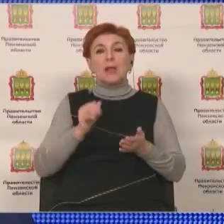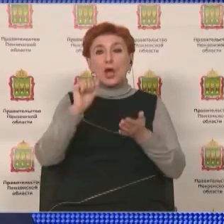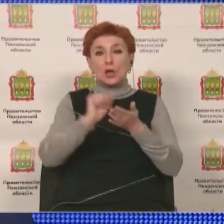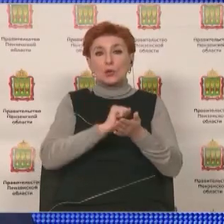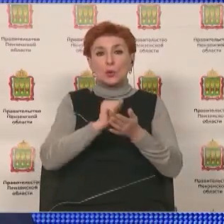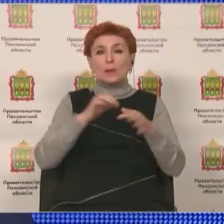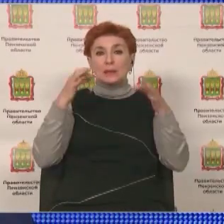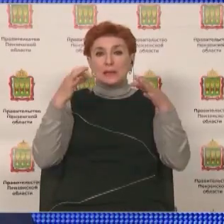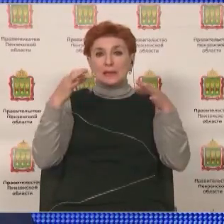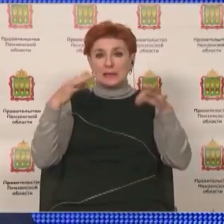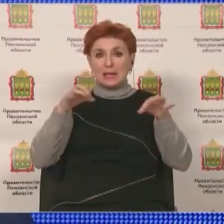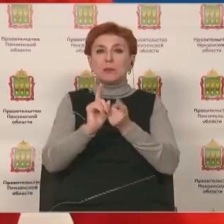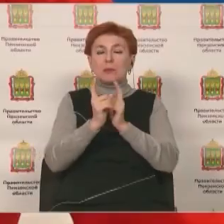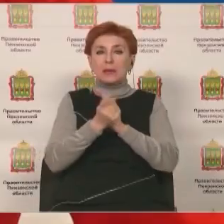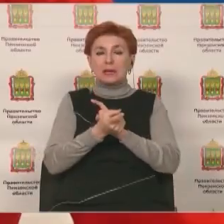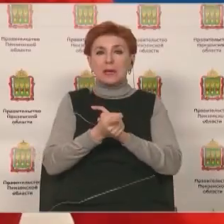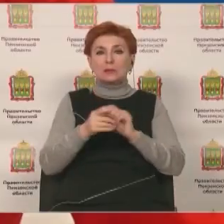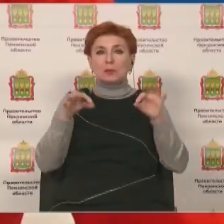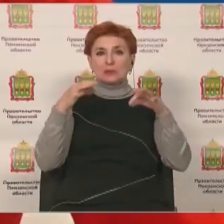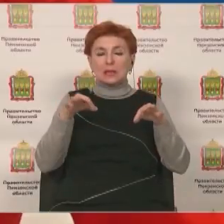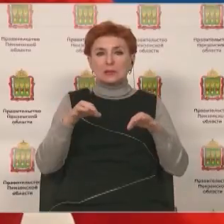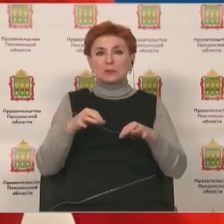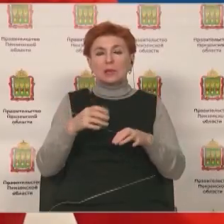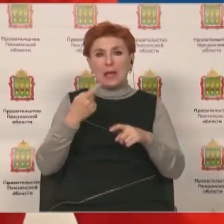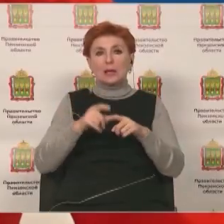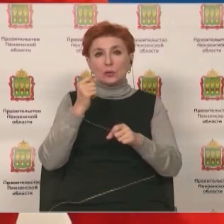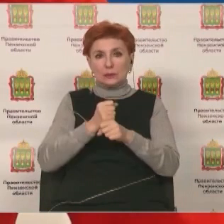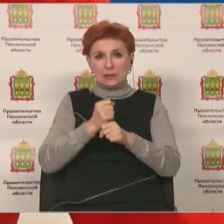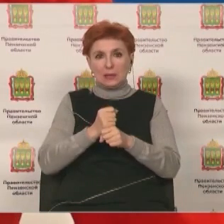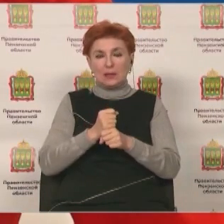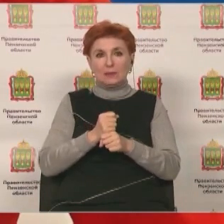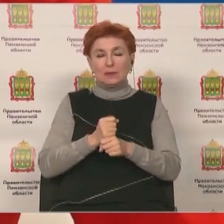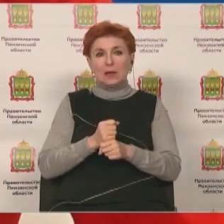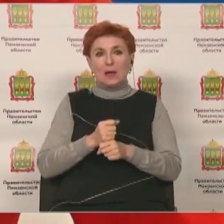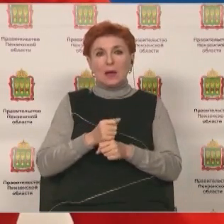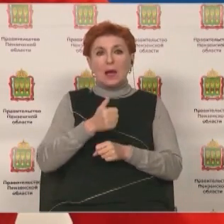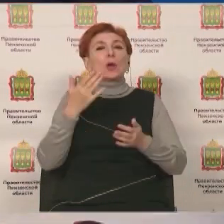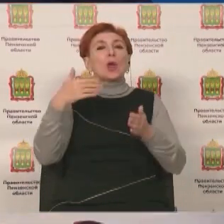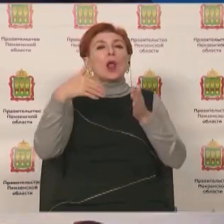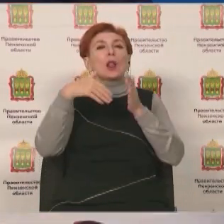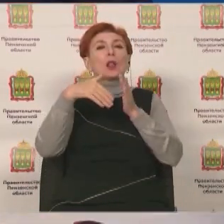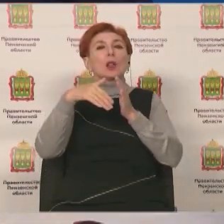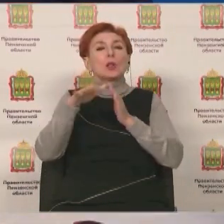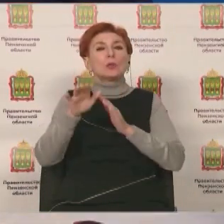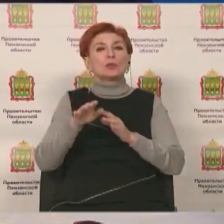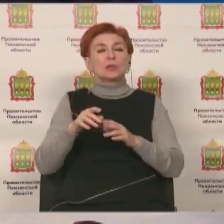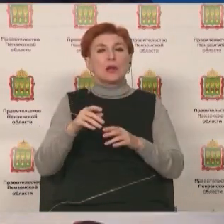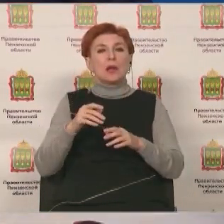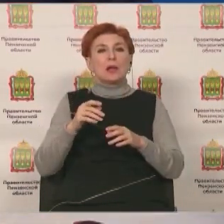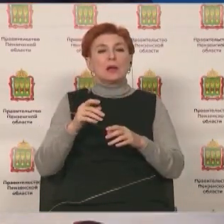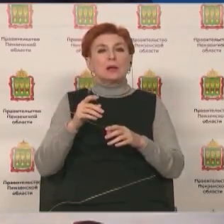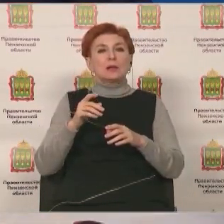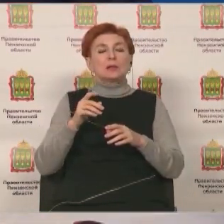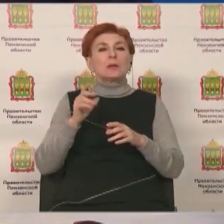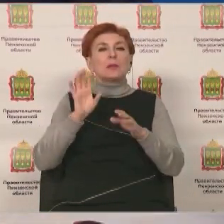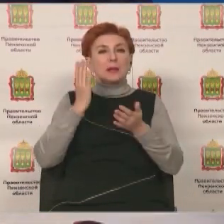а особенно тех, кто прислал свои вопросы, и пообещал, что даже если сообщение в эфире не прозвучало, ответ получит каждый.